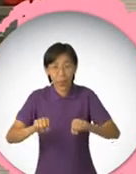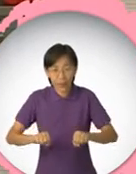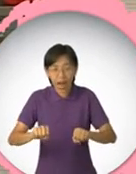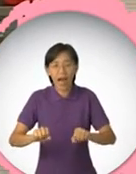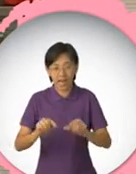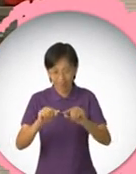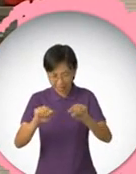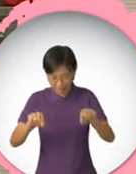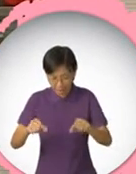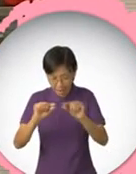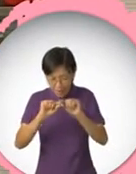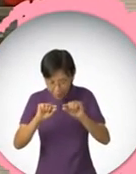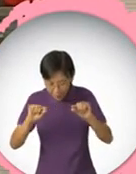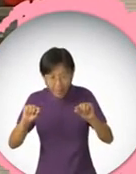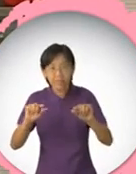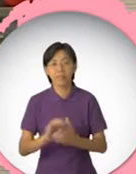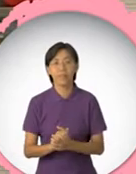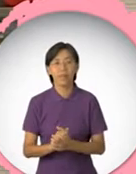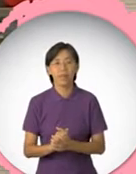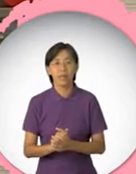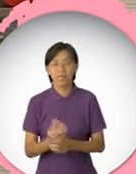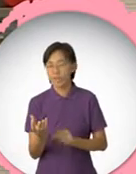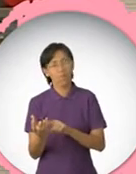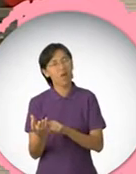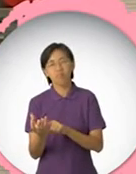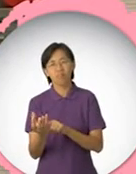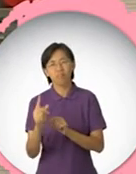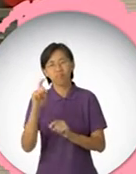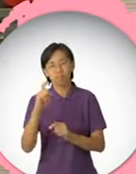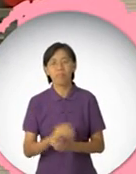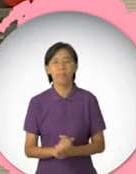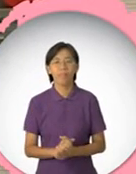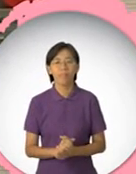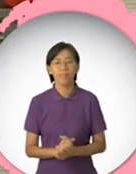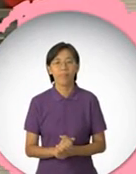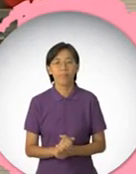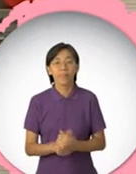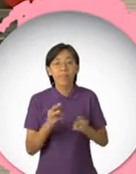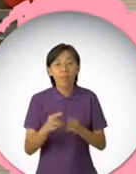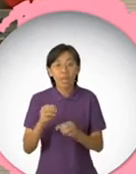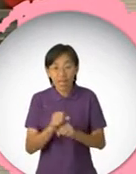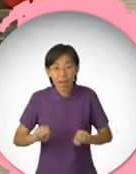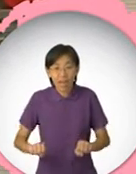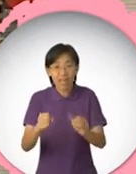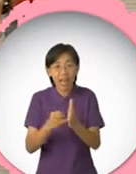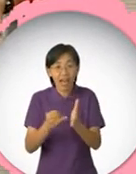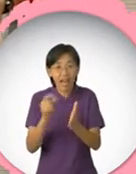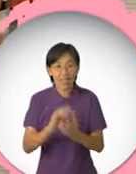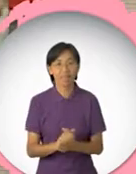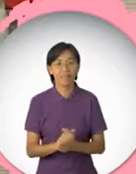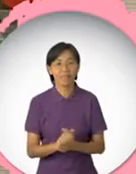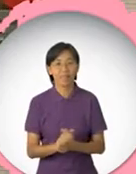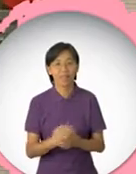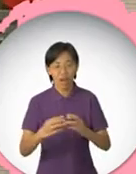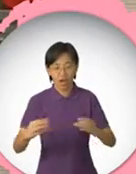ค ะถ้าเป็นก้อนแบบนี้อาจจะลำบากหน่อยนะคะความหนาบางอาจจะไม่เท่ากันทีนี้เราก็จะมี ตัวช่วยที่ทำให้มันรีดง่ายขึ้นนอกจากไม้ถึงแป้